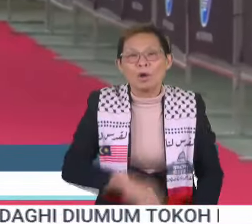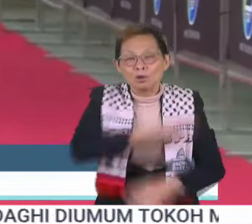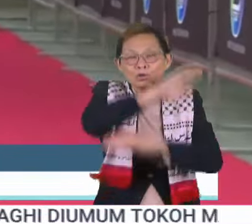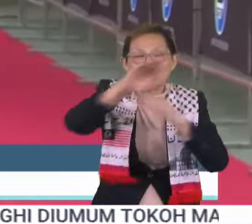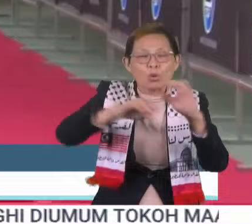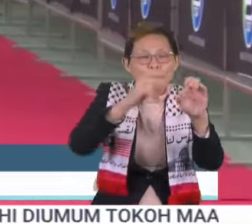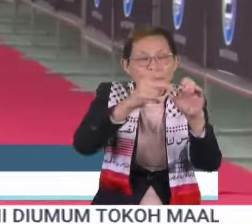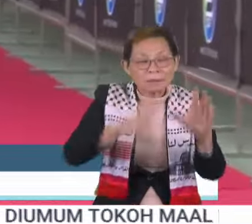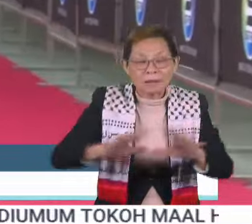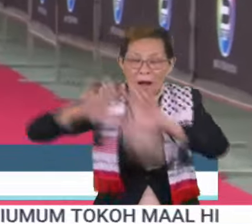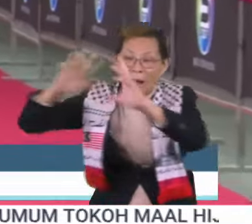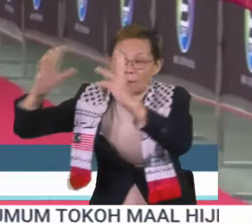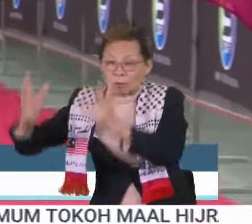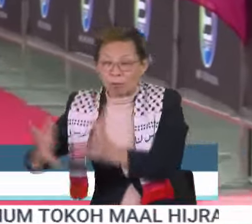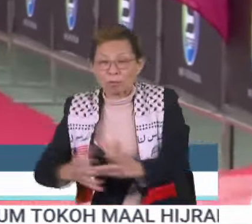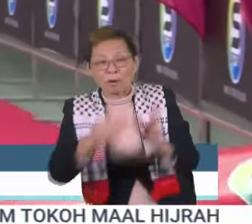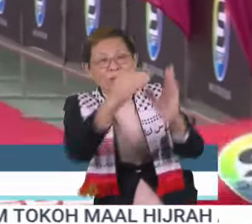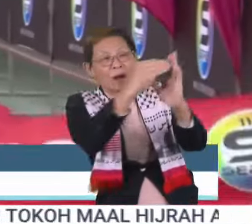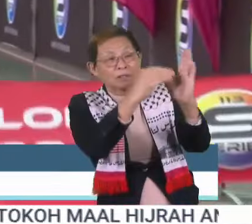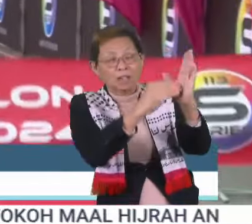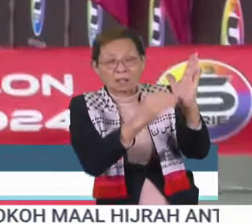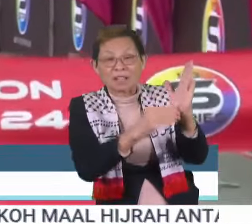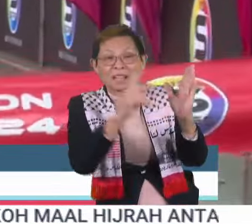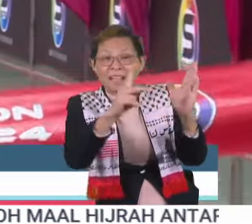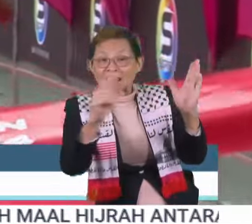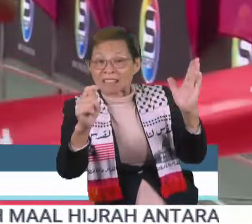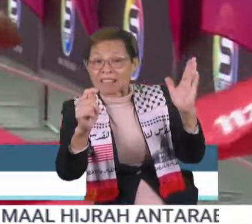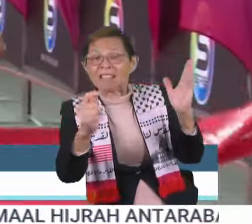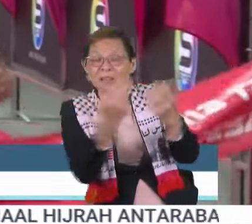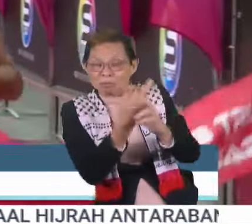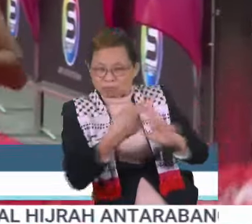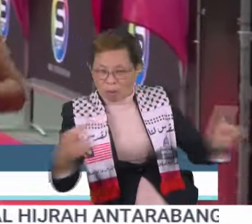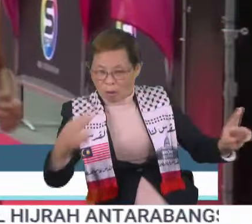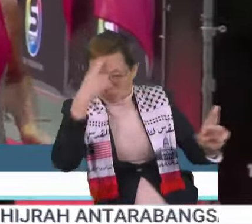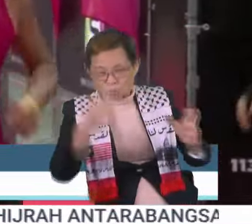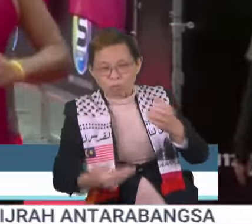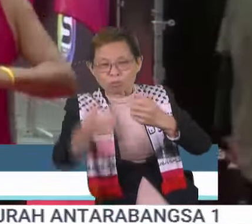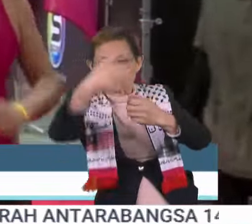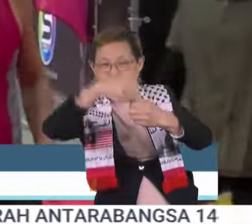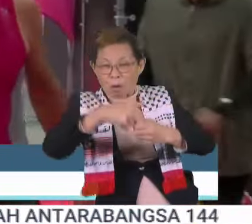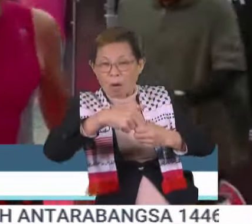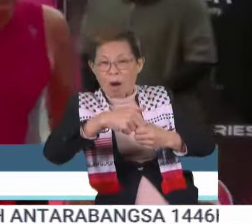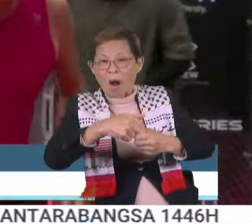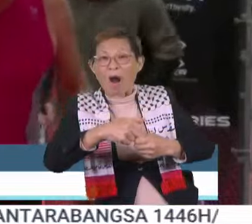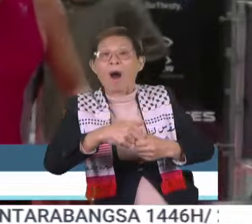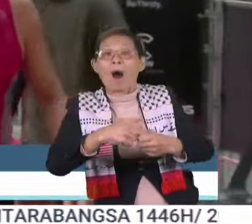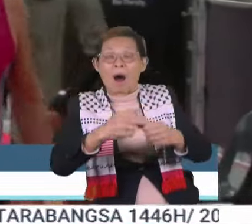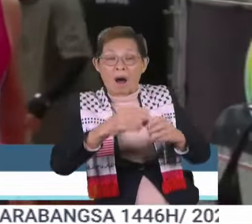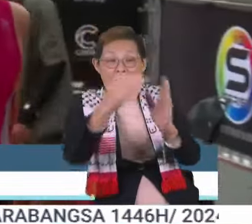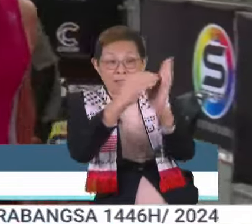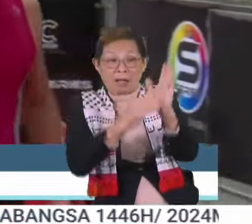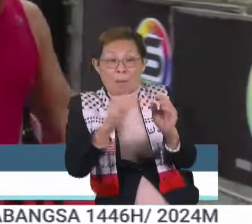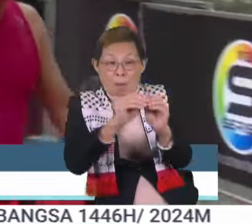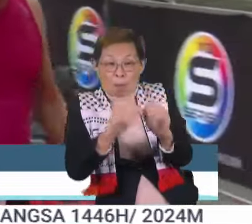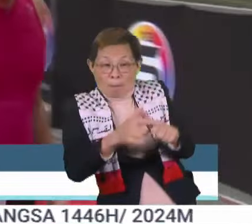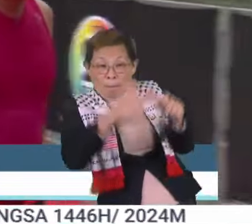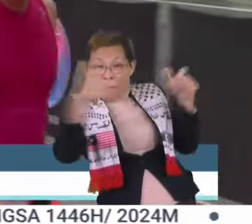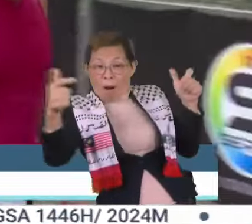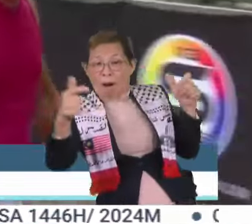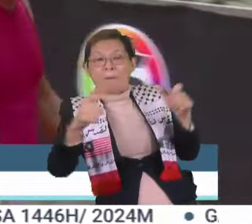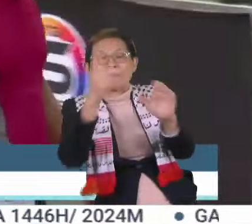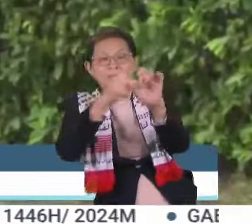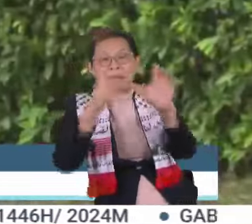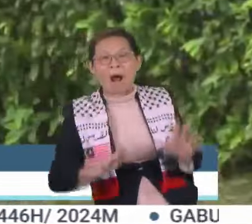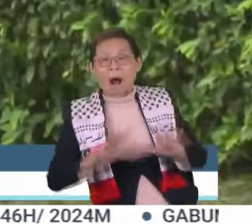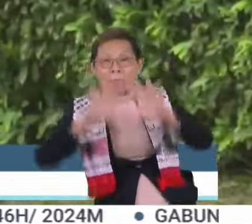Rata-rata peserta antarabangsa menjadikan acara triathlon di Kota Tinggi sebagai persiapan untuk menyertai acara yang lebih besar. Selain itu, peserta antarabangsa